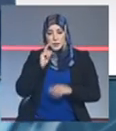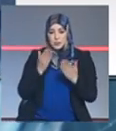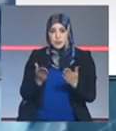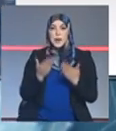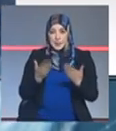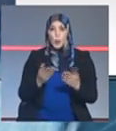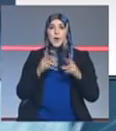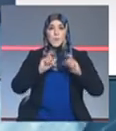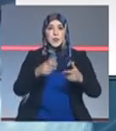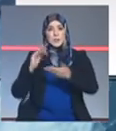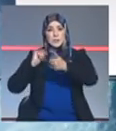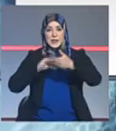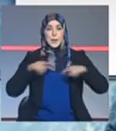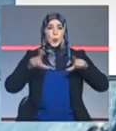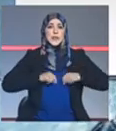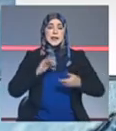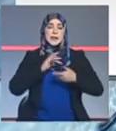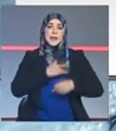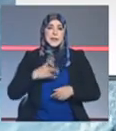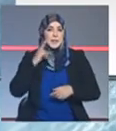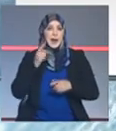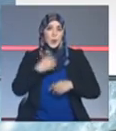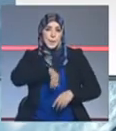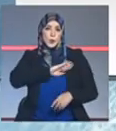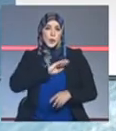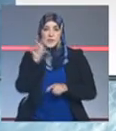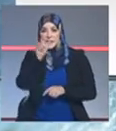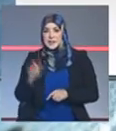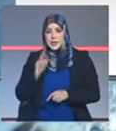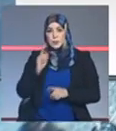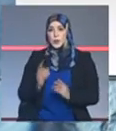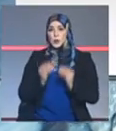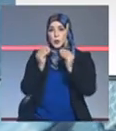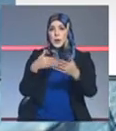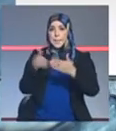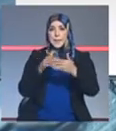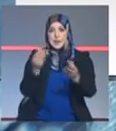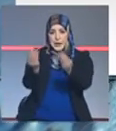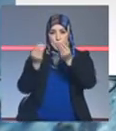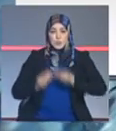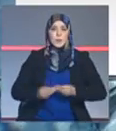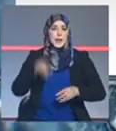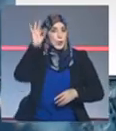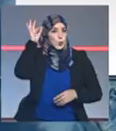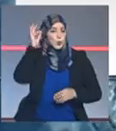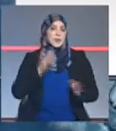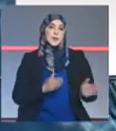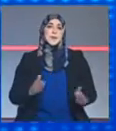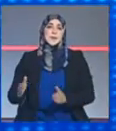التنسيق بين وزاره الصحه والسلطات الايطاليه من اجل نقل معدات طبيه الى تونس